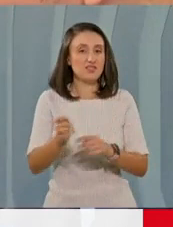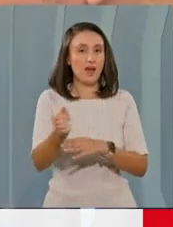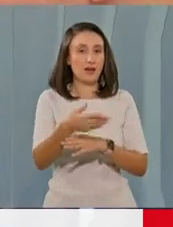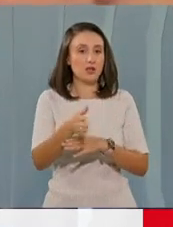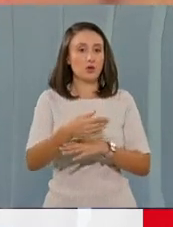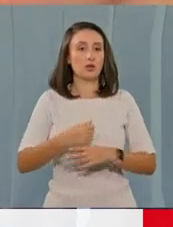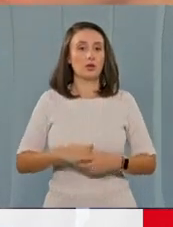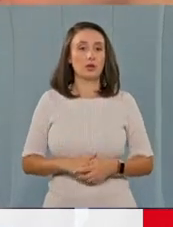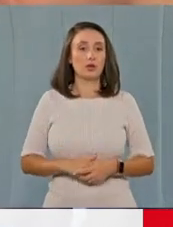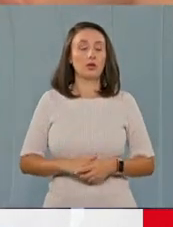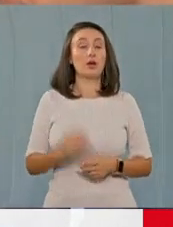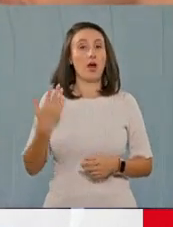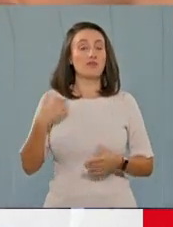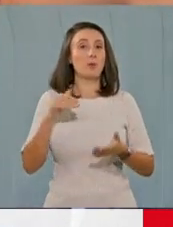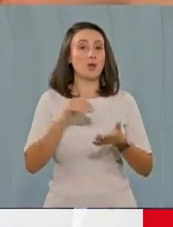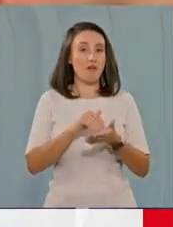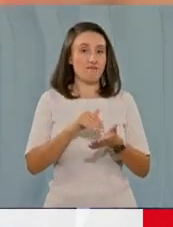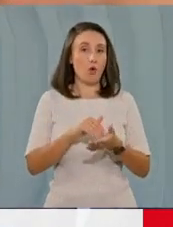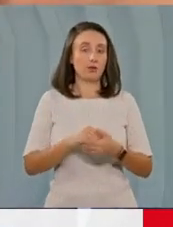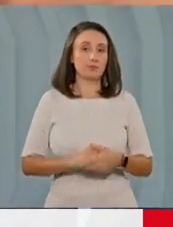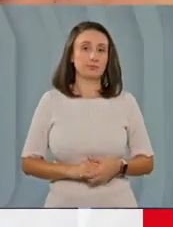și avem nevoie să